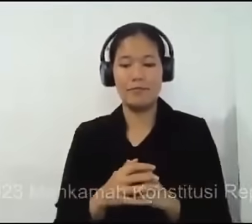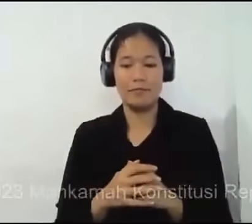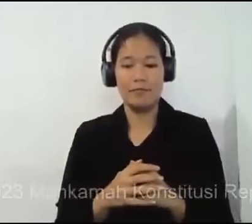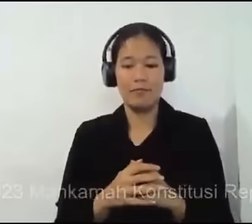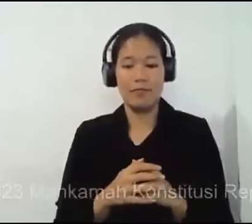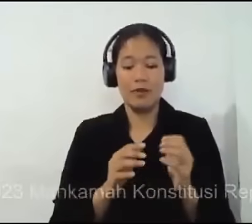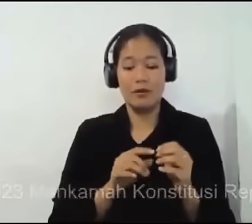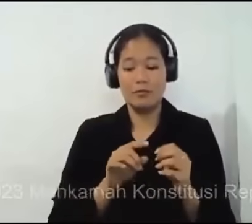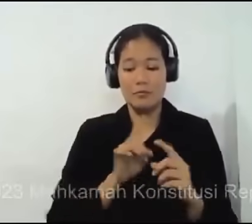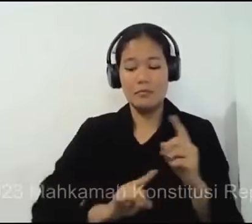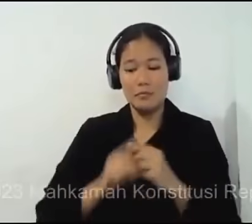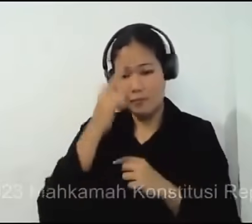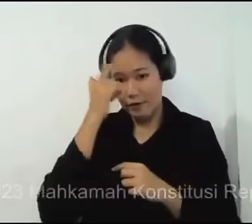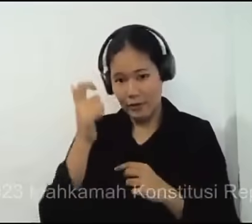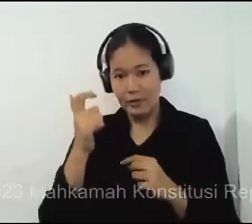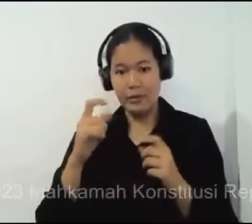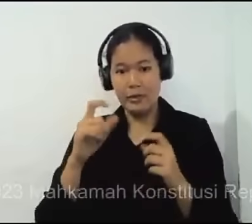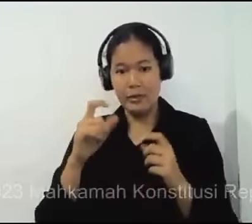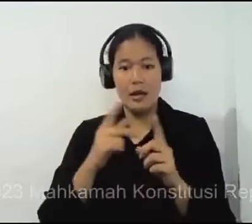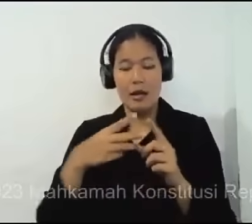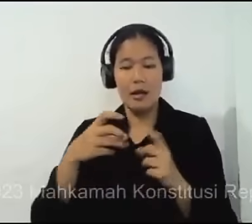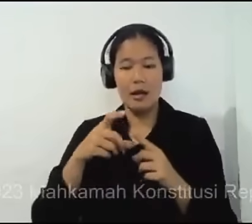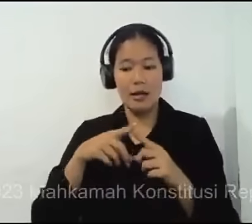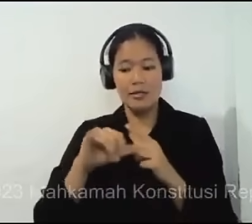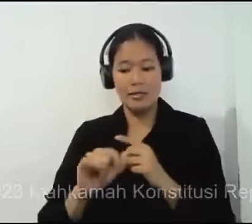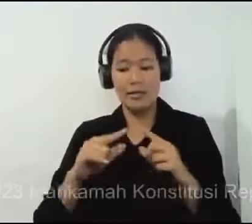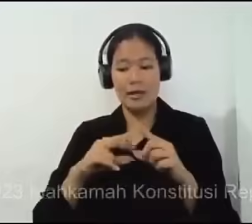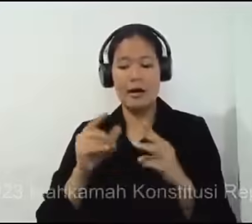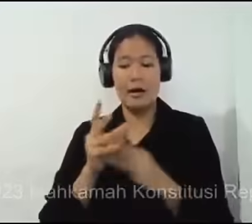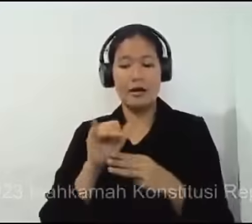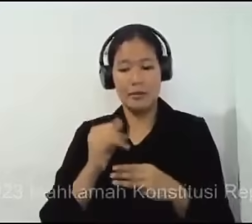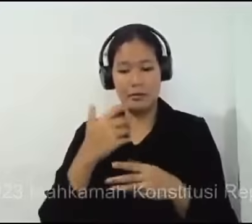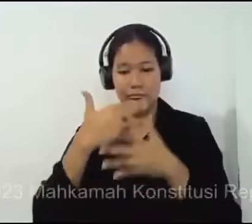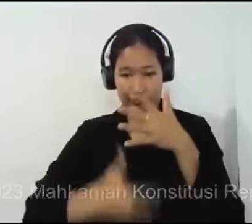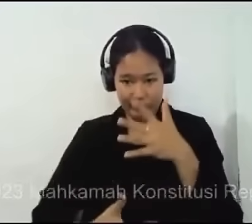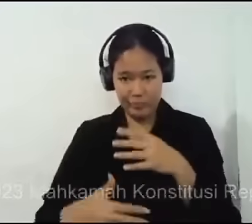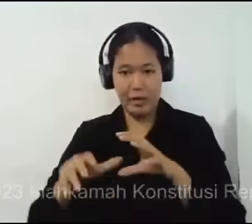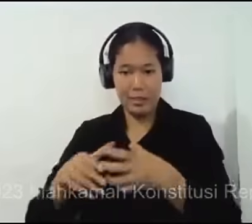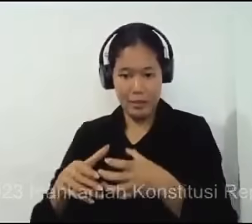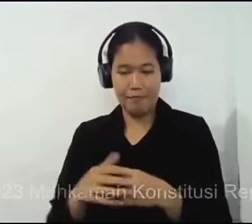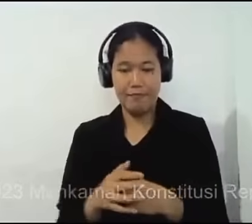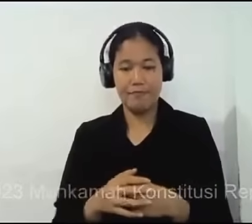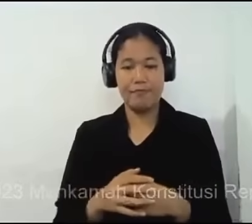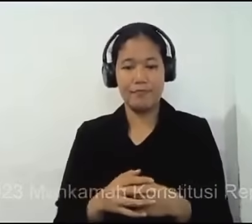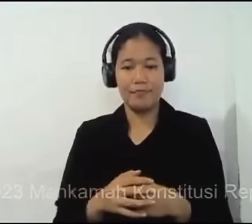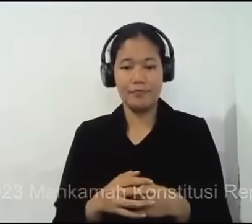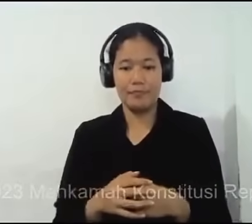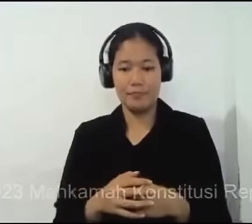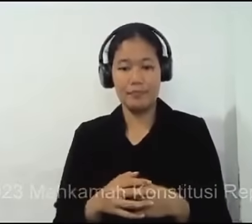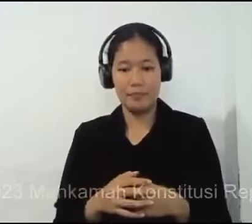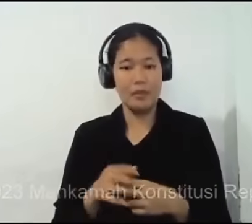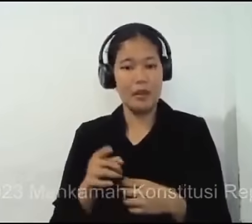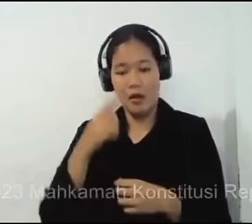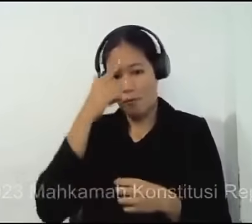Dr H Armi Wulan dan seterusnya duah ini karena ini profesor saya